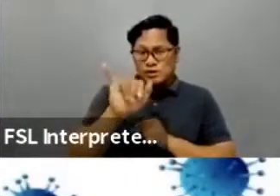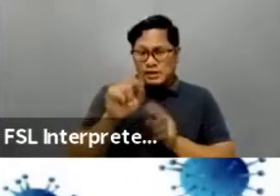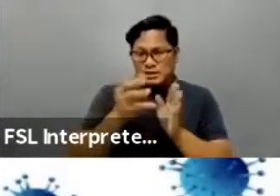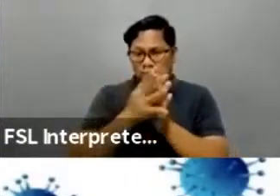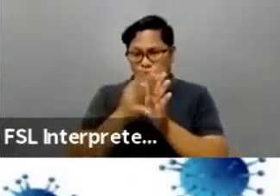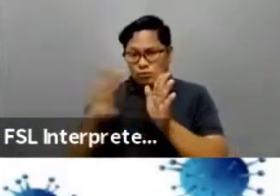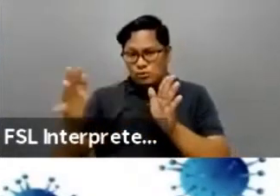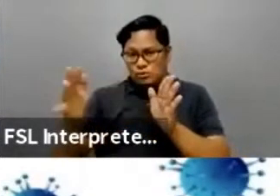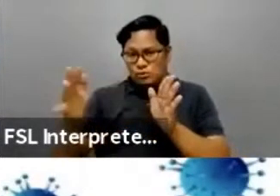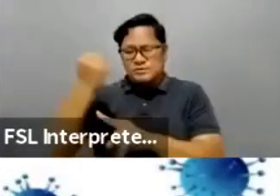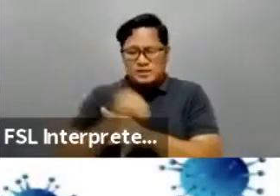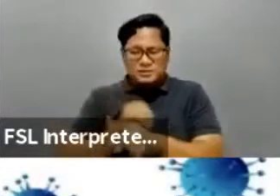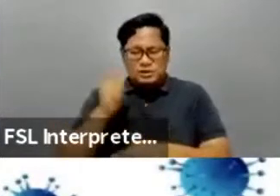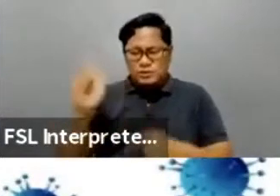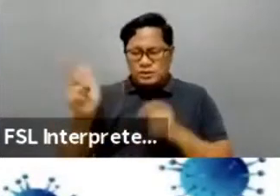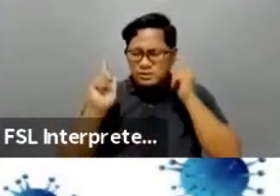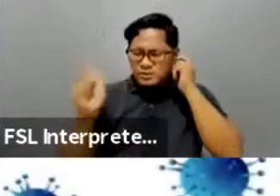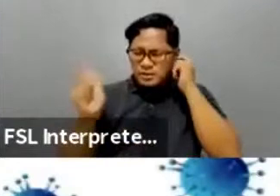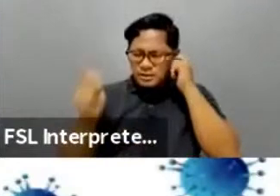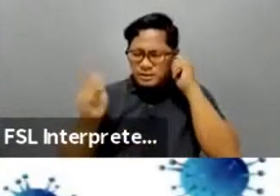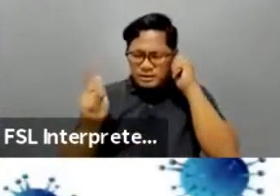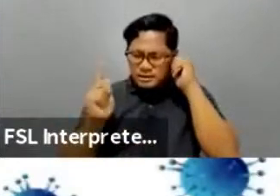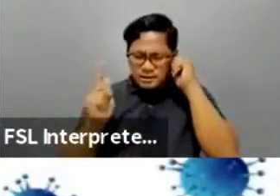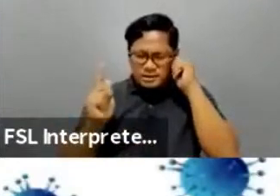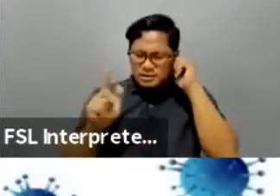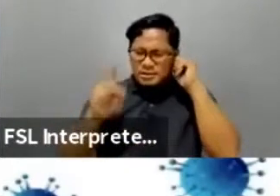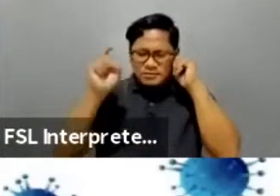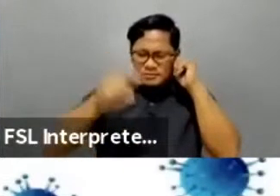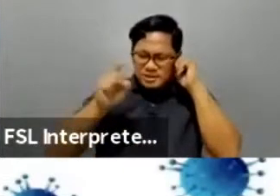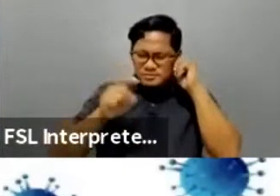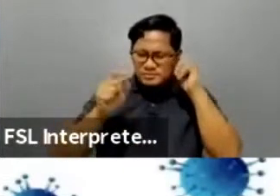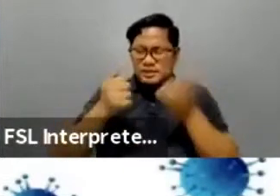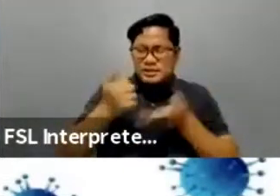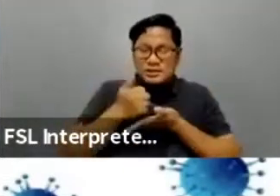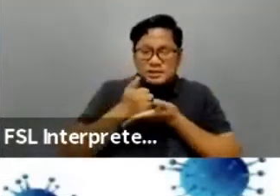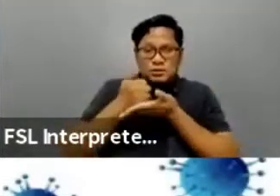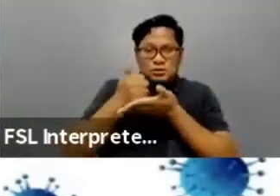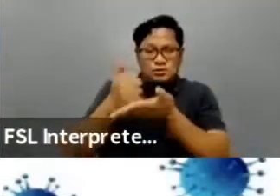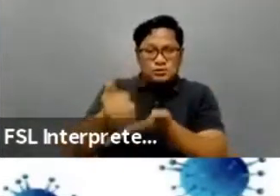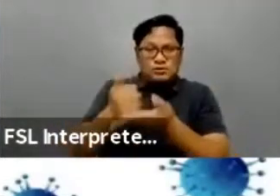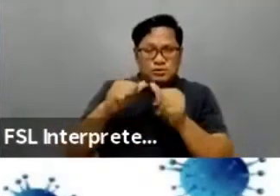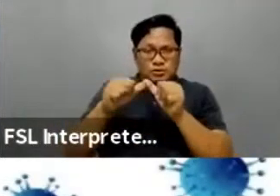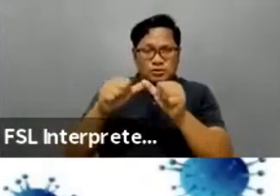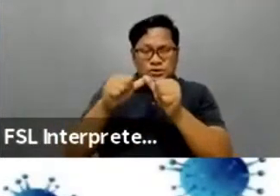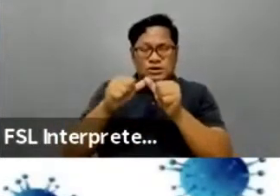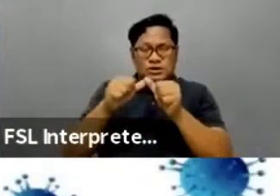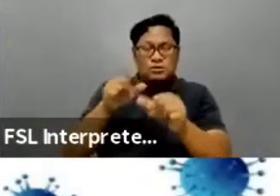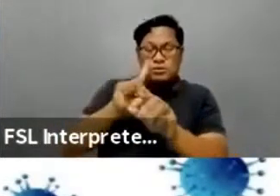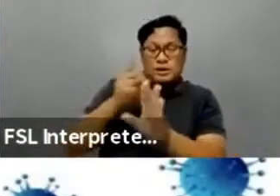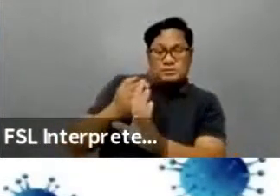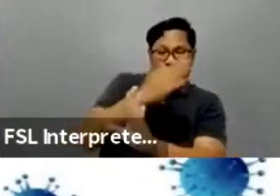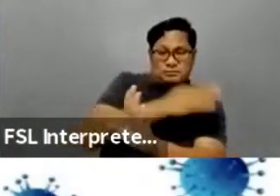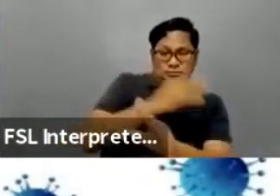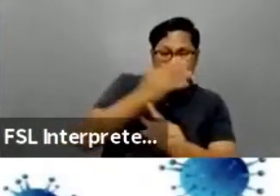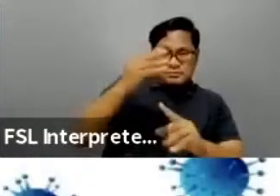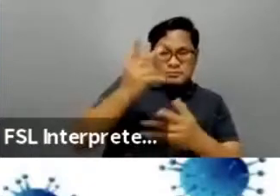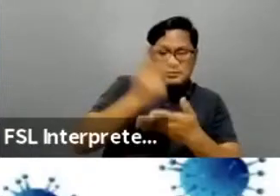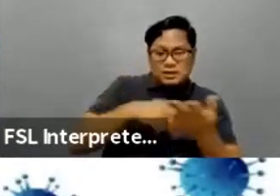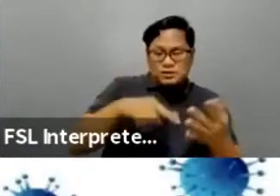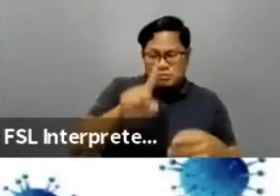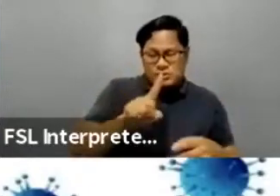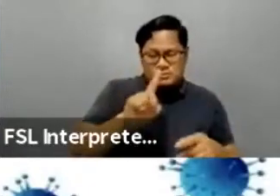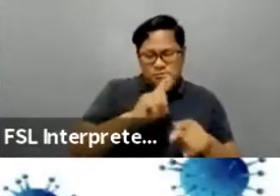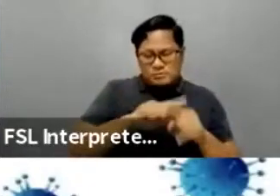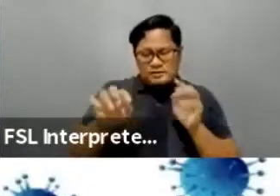September 2020, ay tutuloy nila kung ano man yung ginagawa nila sa Phase 1. Pero sa Phase